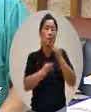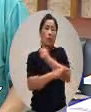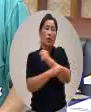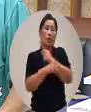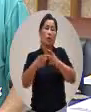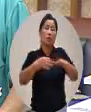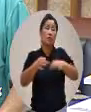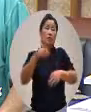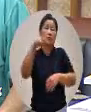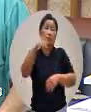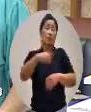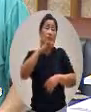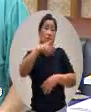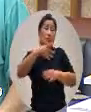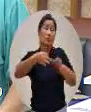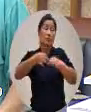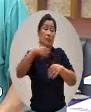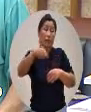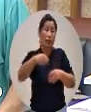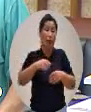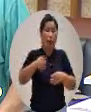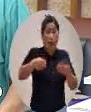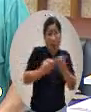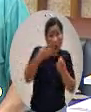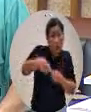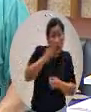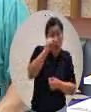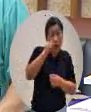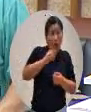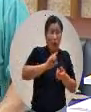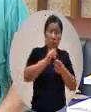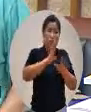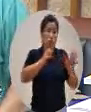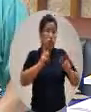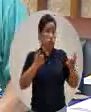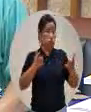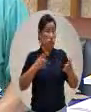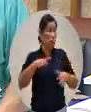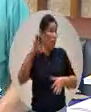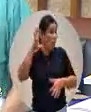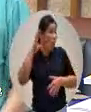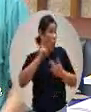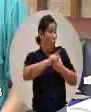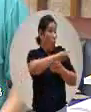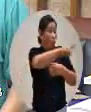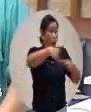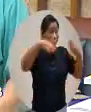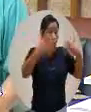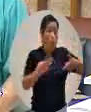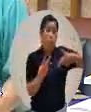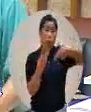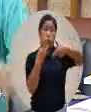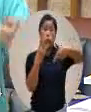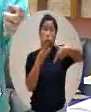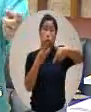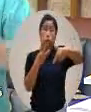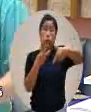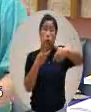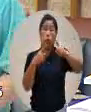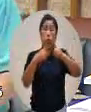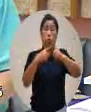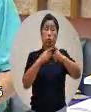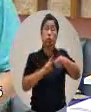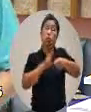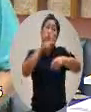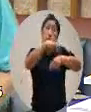免政府 不是就發現這個簡規藥門口齁也要我們提提也是要種產這次開